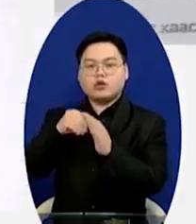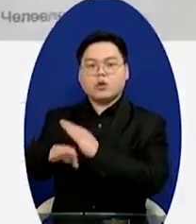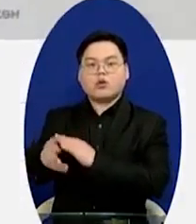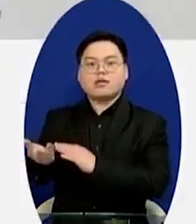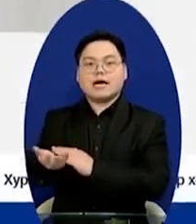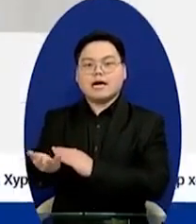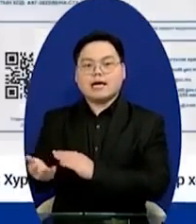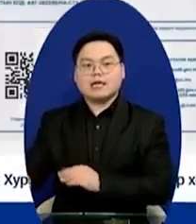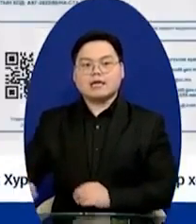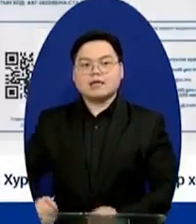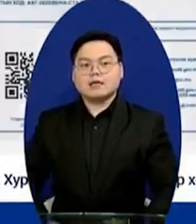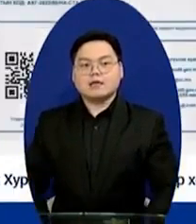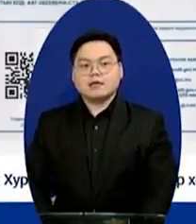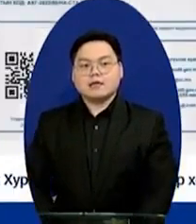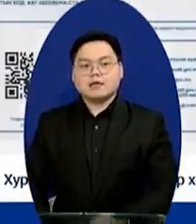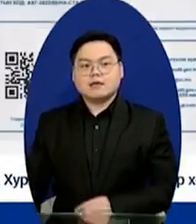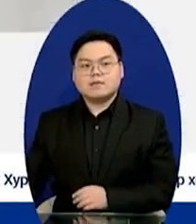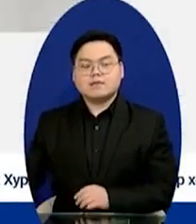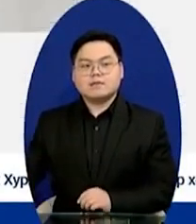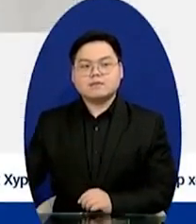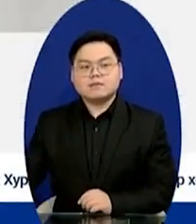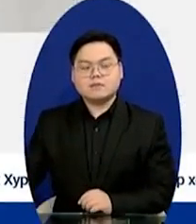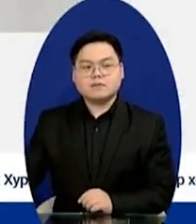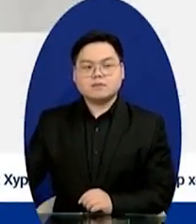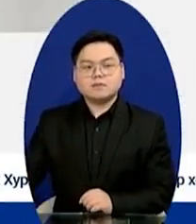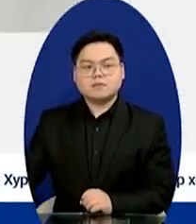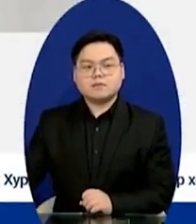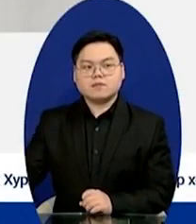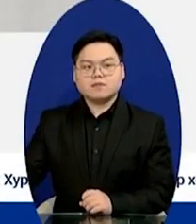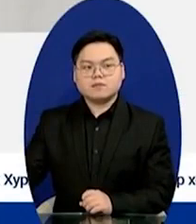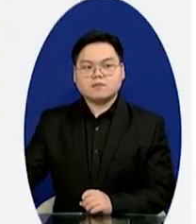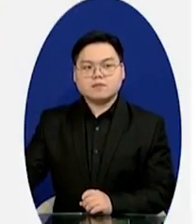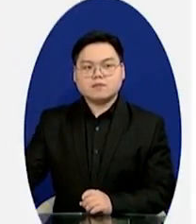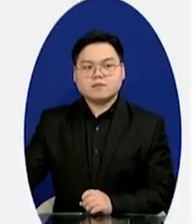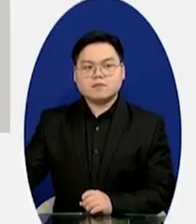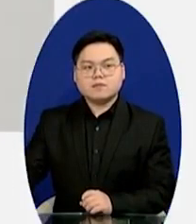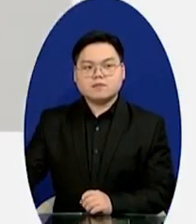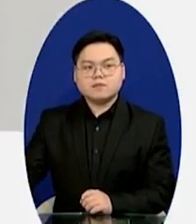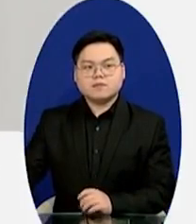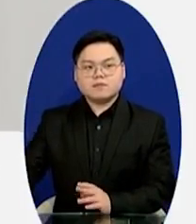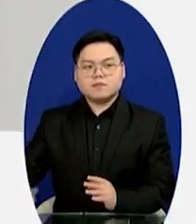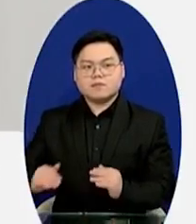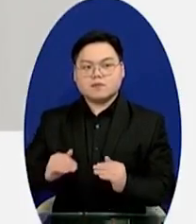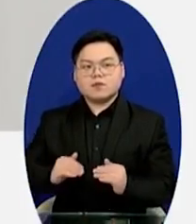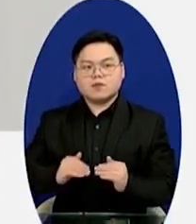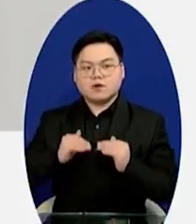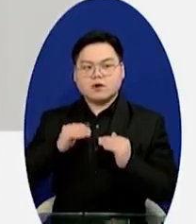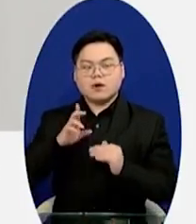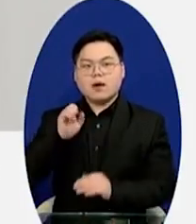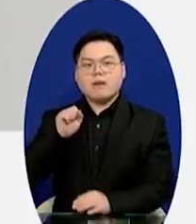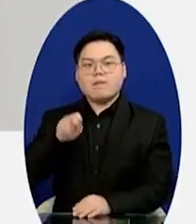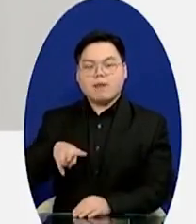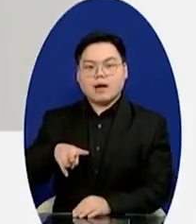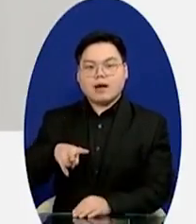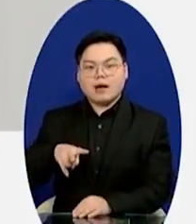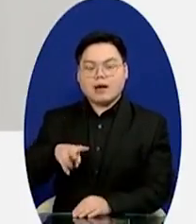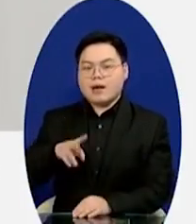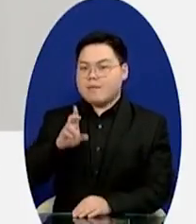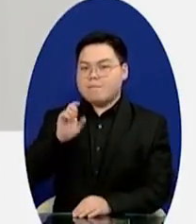та. Бишээ. Сая. За энэ Хөгжлийн банкны дотоод бичиг